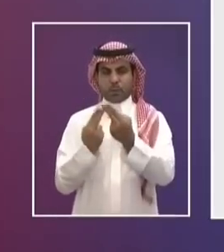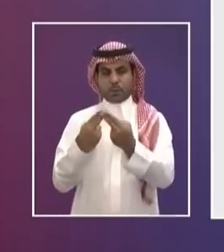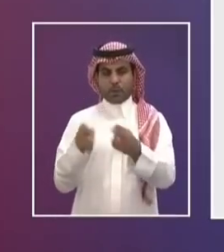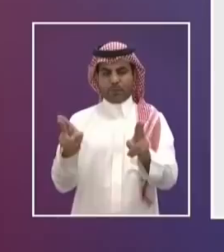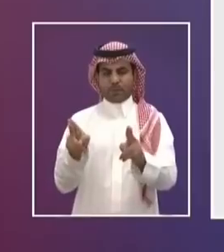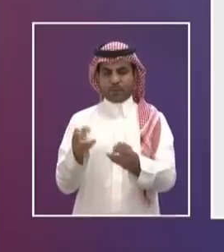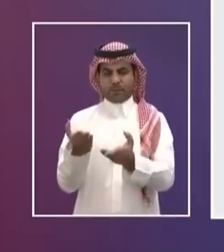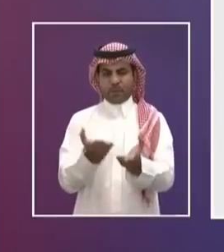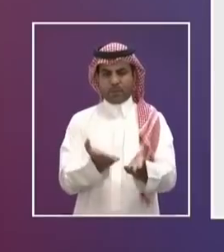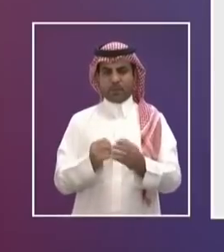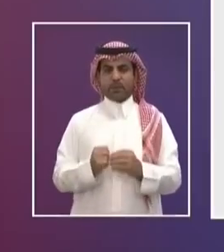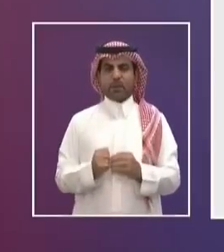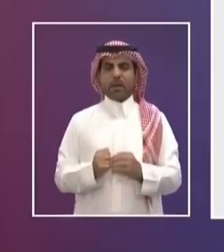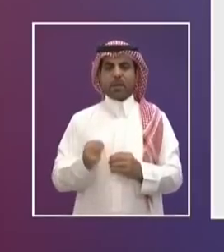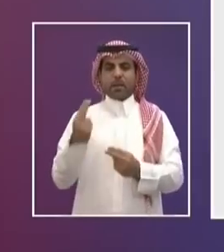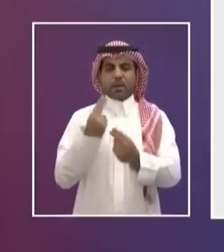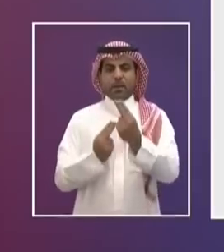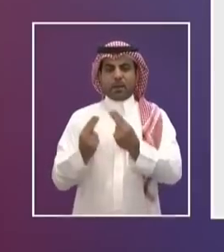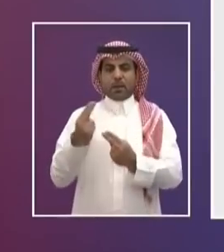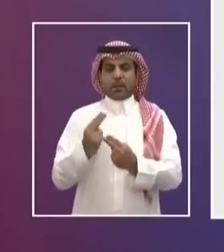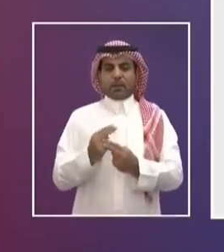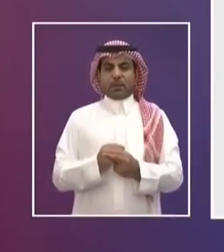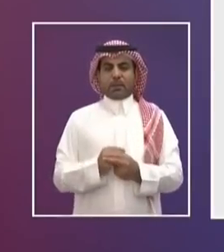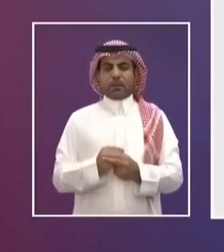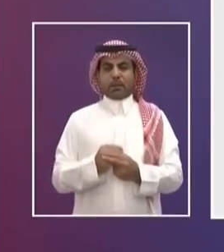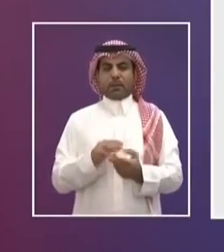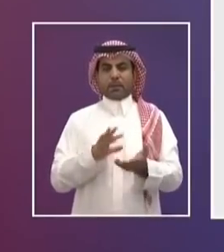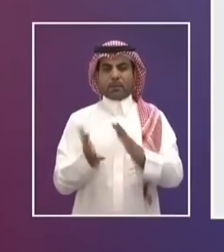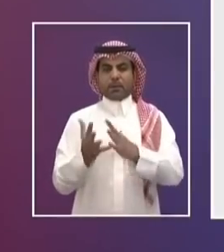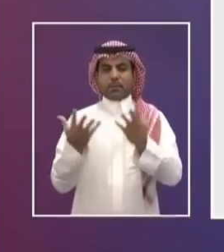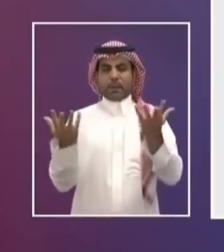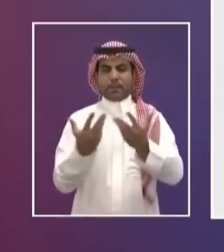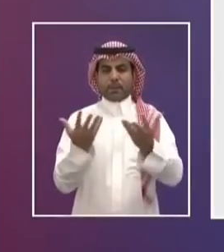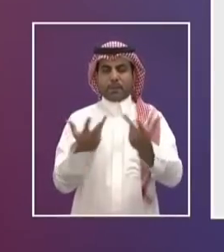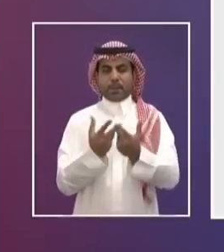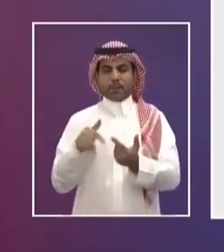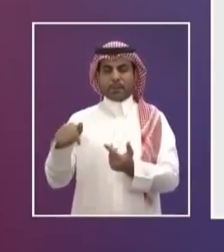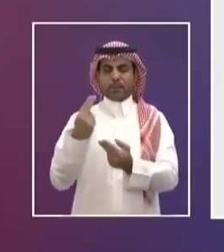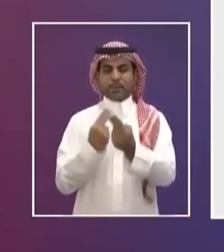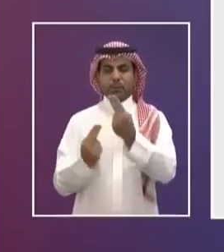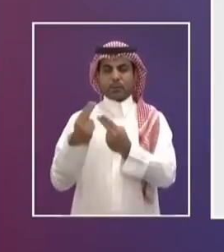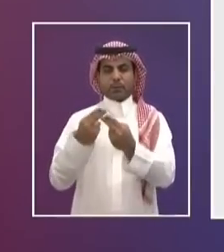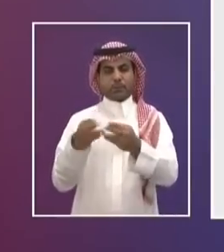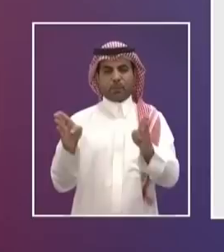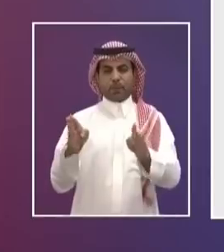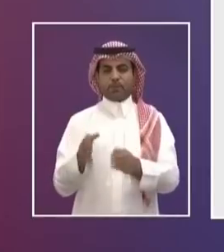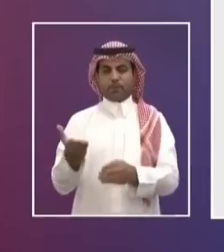بهذا نصل وإياكم إلى نهاية استعراض البيانات والإحصاءات وتلقي